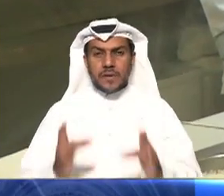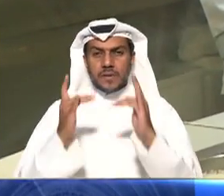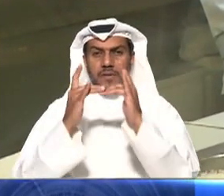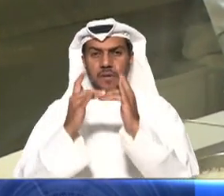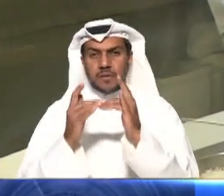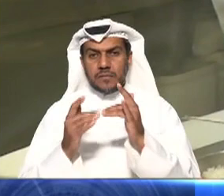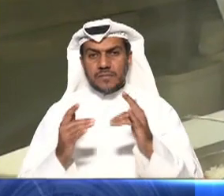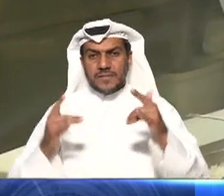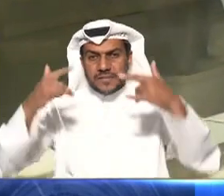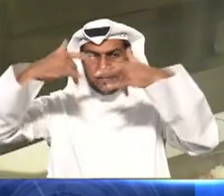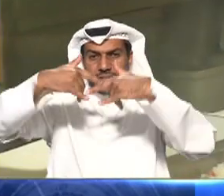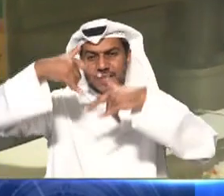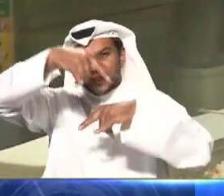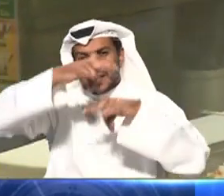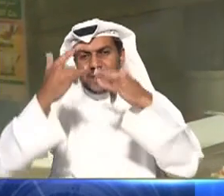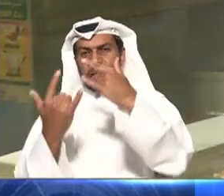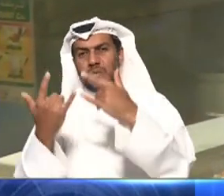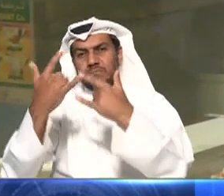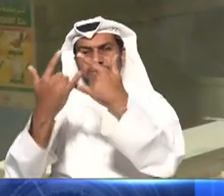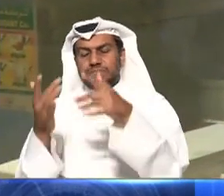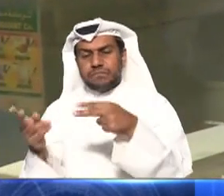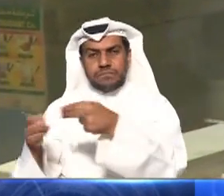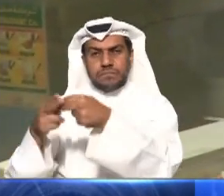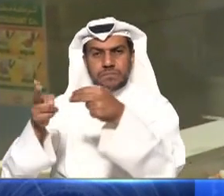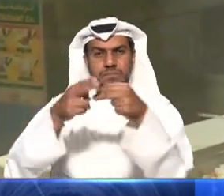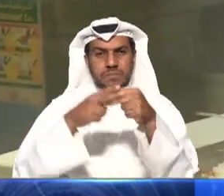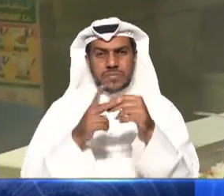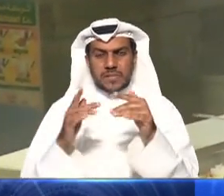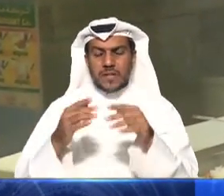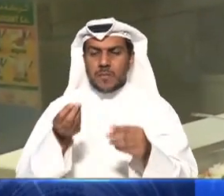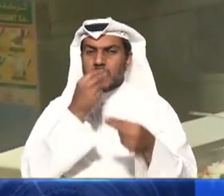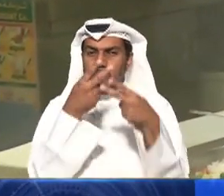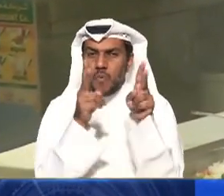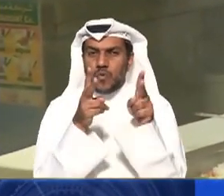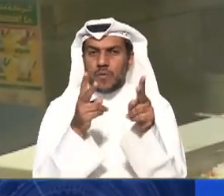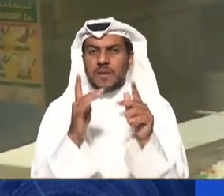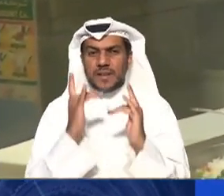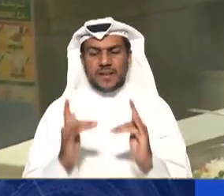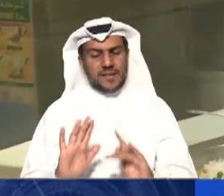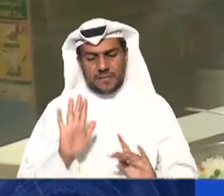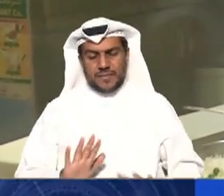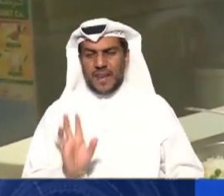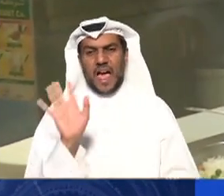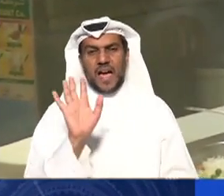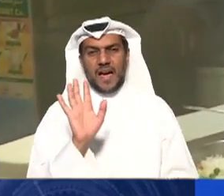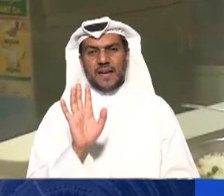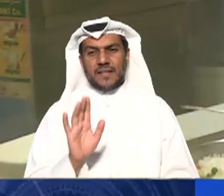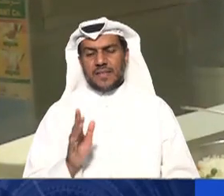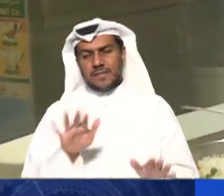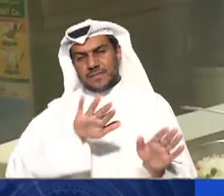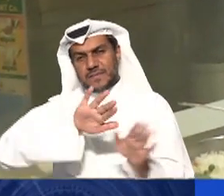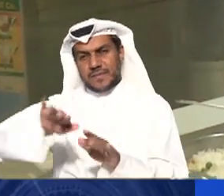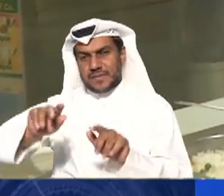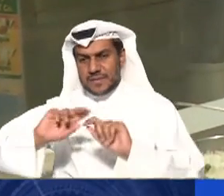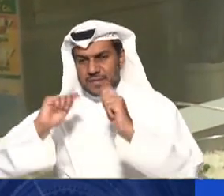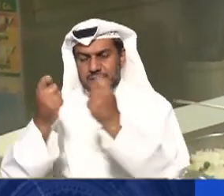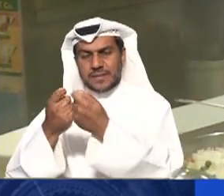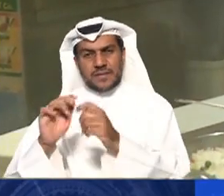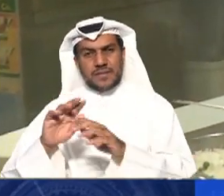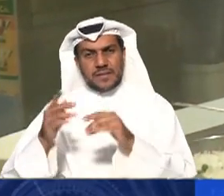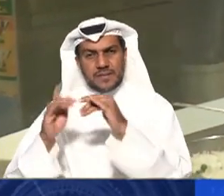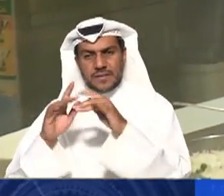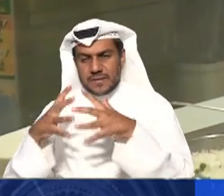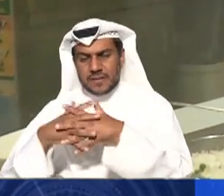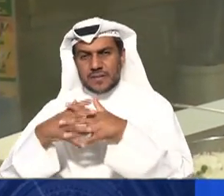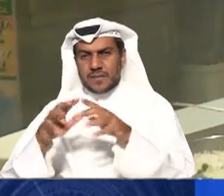مدى احترام القانون من قبل أصحاب المطاعم والمحلات التجارية، وأيضا مدى حرصهم على سلامة